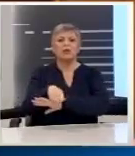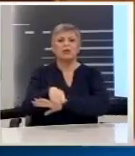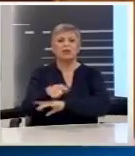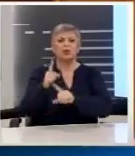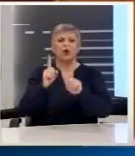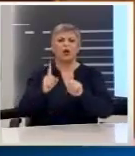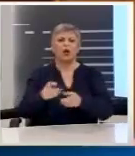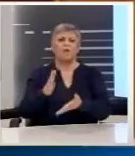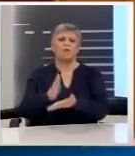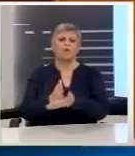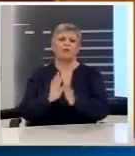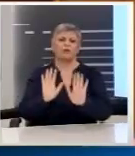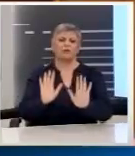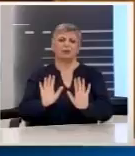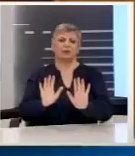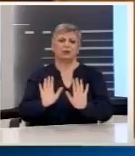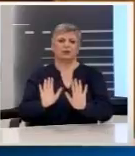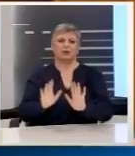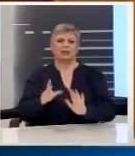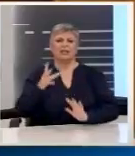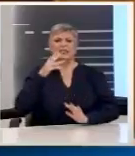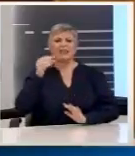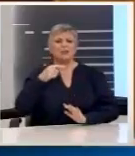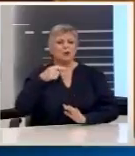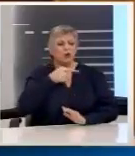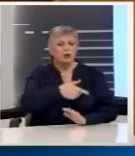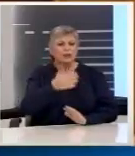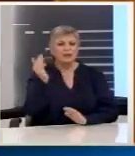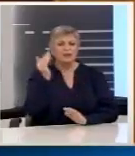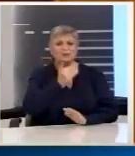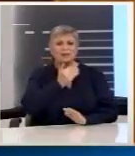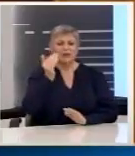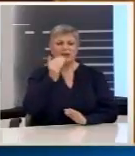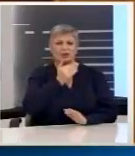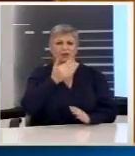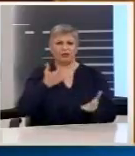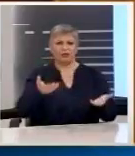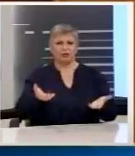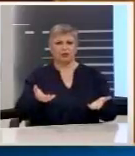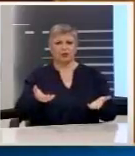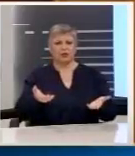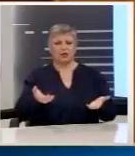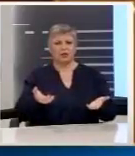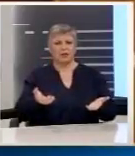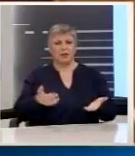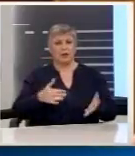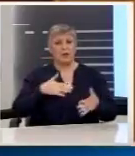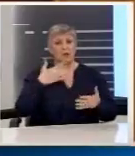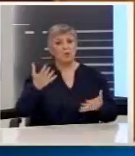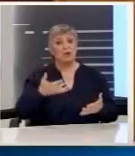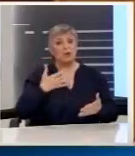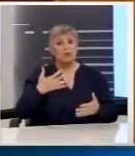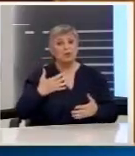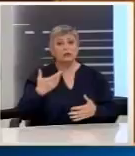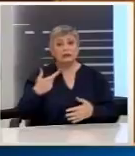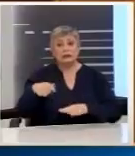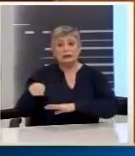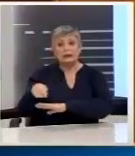Αλήθεια, εσείς γιατί επισπεύδετε? Αυτό είναι το ερώτημα. Μήπως τελικά δεν έχετε εμπιστοσύνη στη